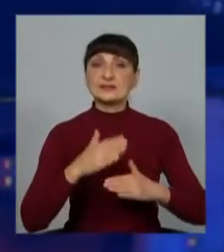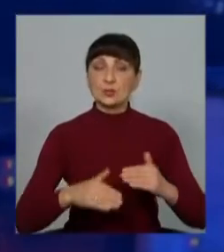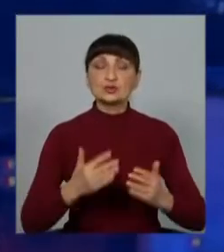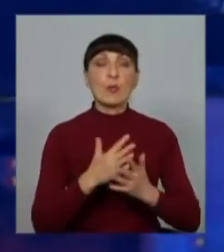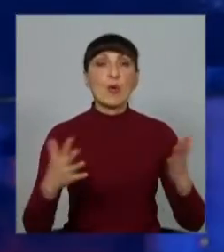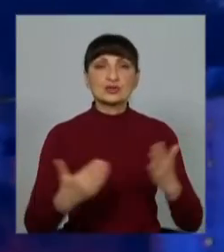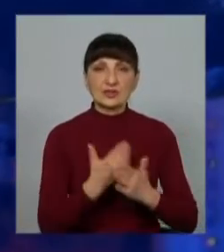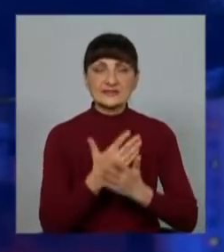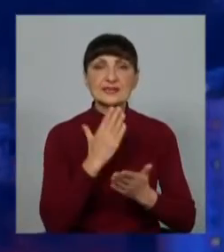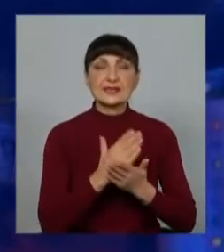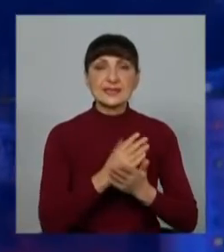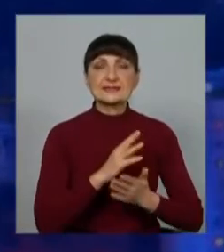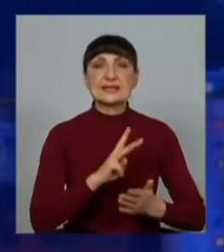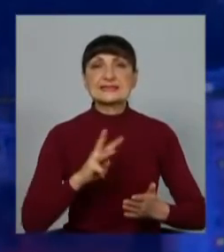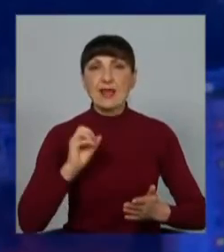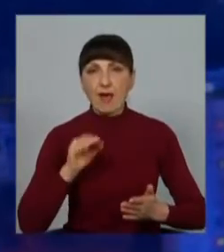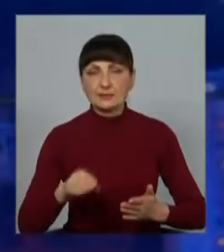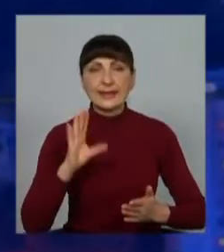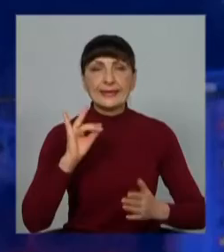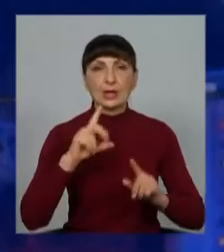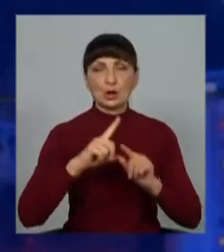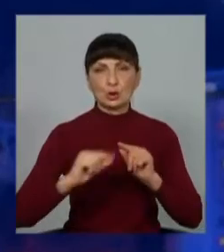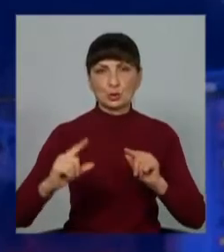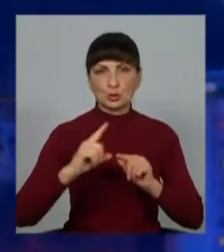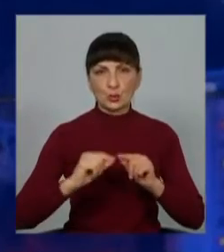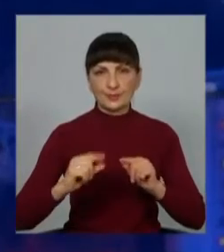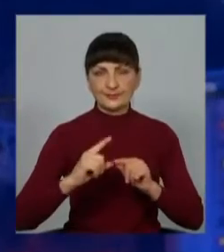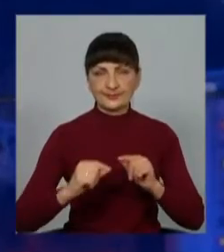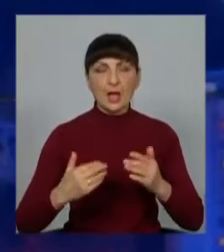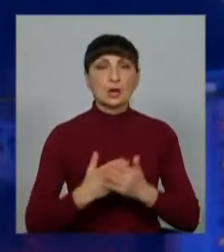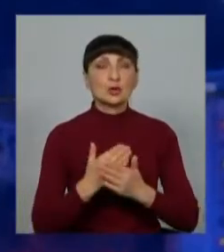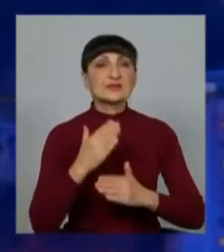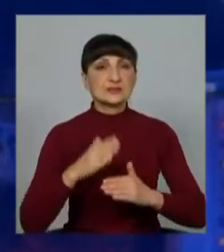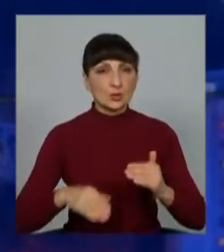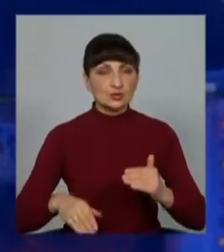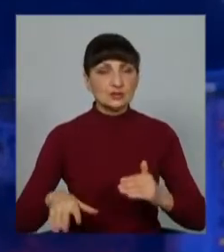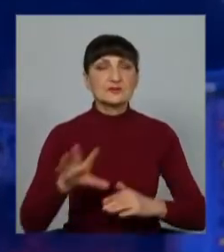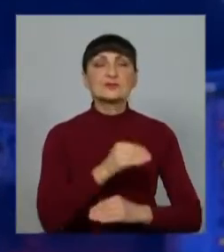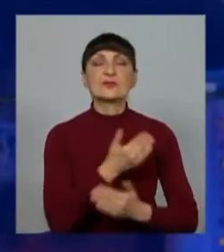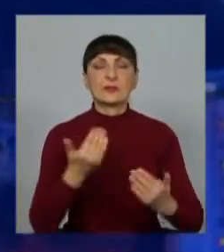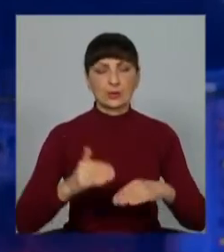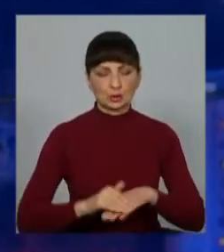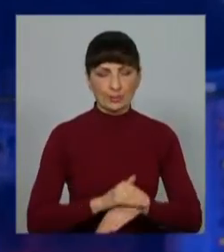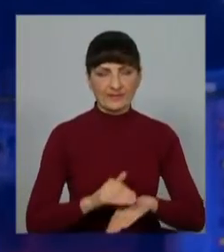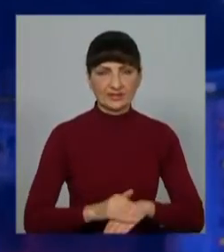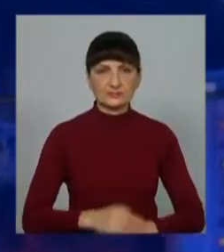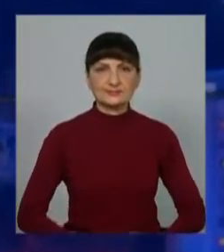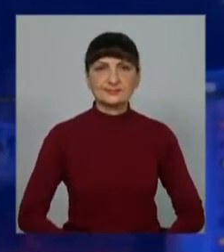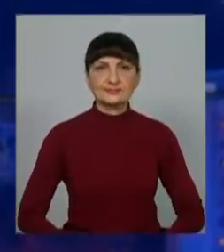Еще больше новостей вы найдете на сайте almaty.tv и YouTube-канале «Алматы ТВ Ньюс». Всего доброго. Берегите себя.